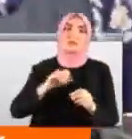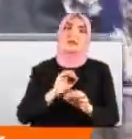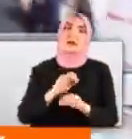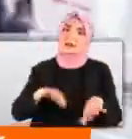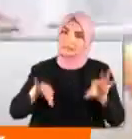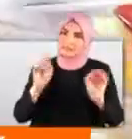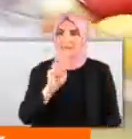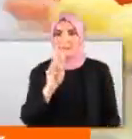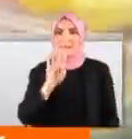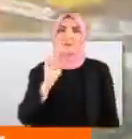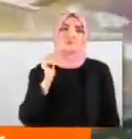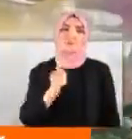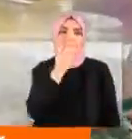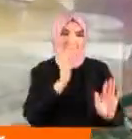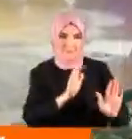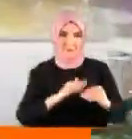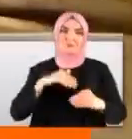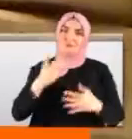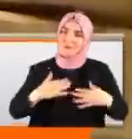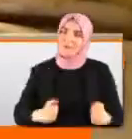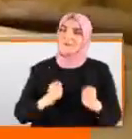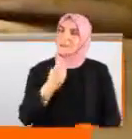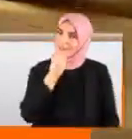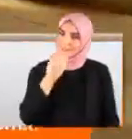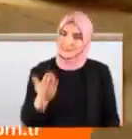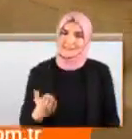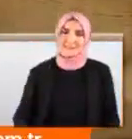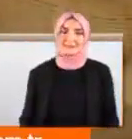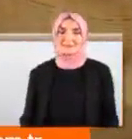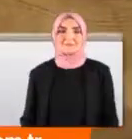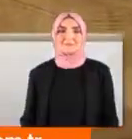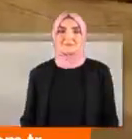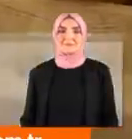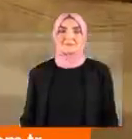beklettikten sonra afiyetle yiyebilirsiniz.